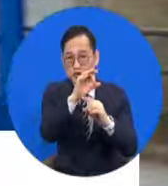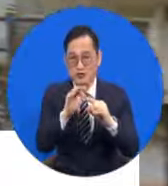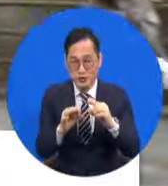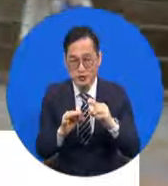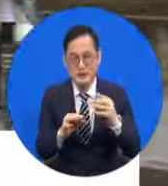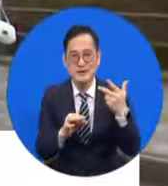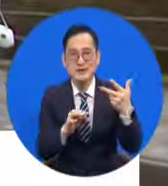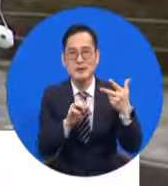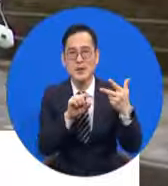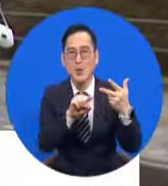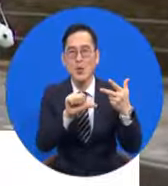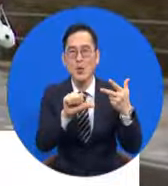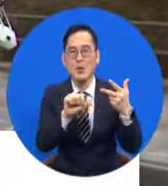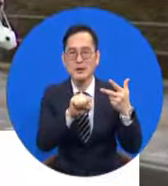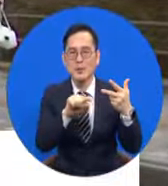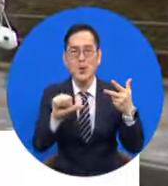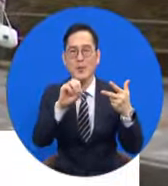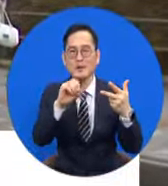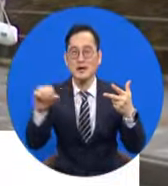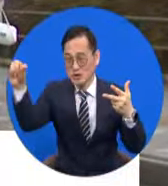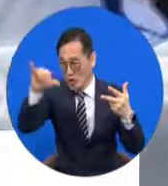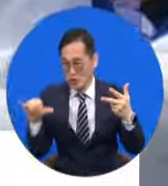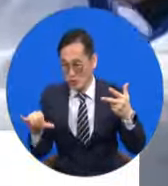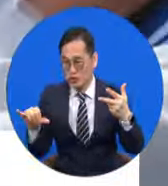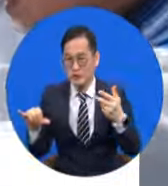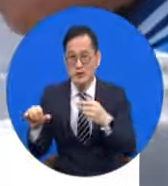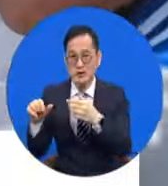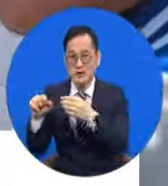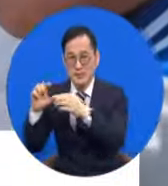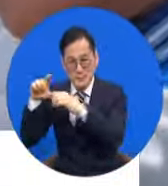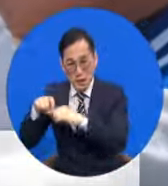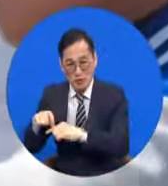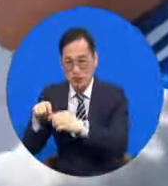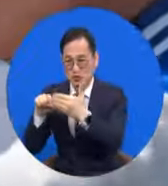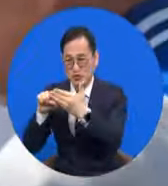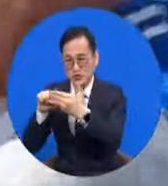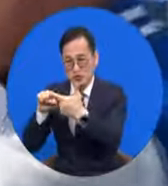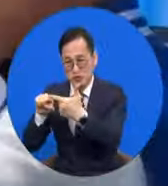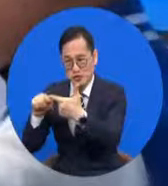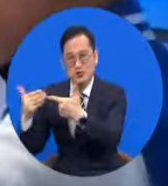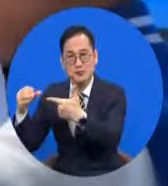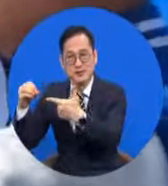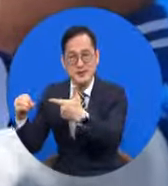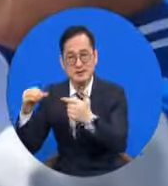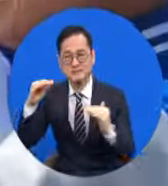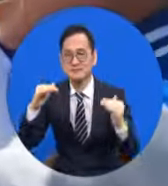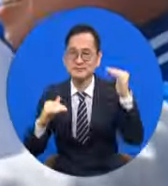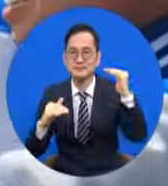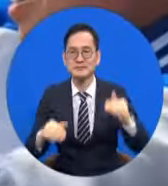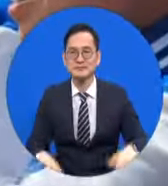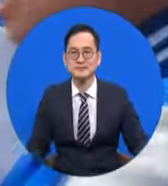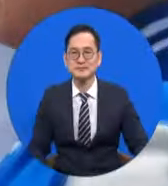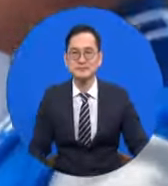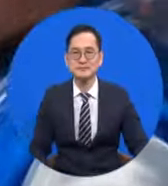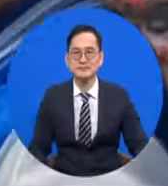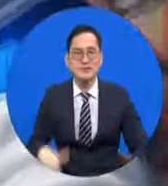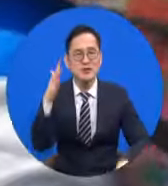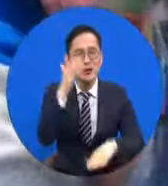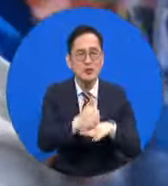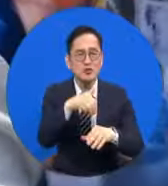7.5%로 전국 투표율인 6.9%를 웃돌았습니다. 최종 투표율이 얼마나 나올지도